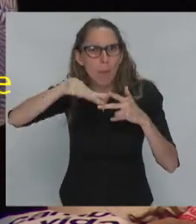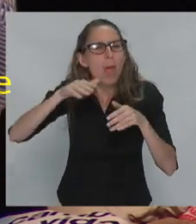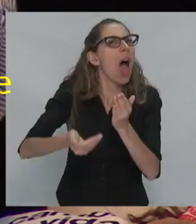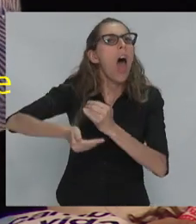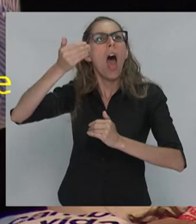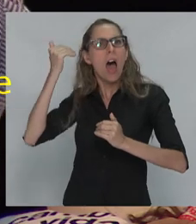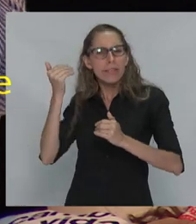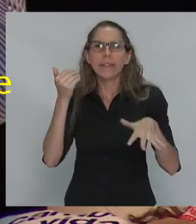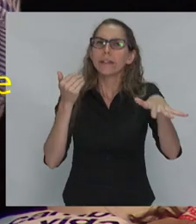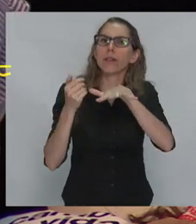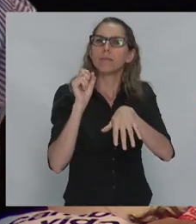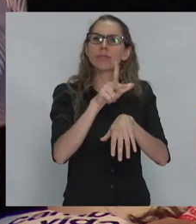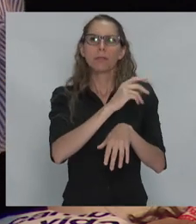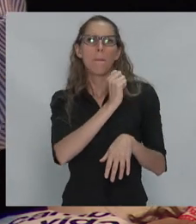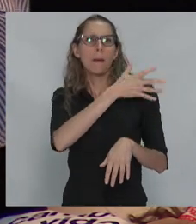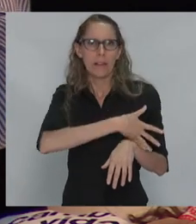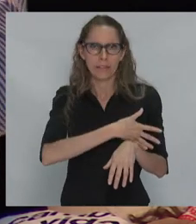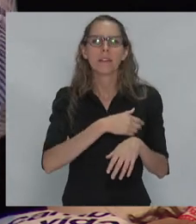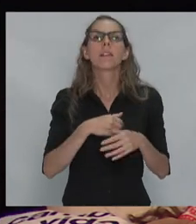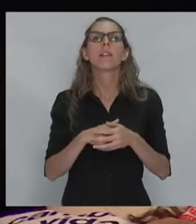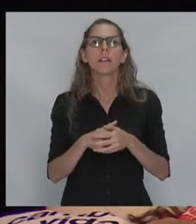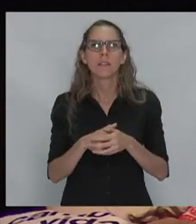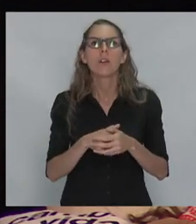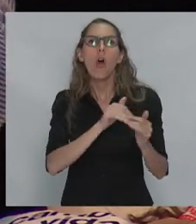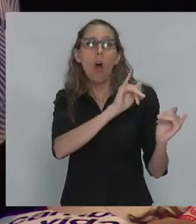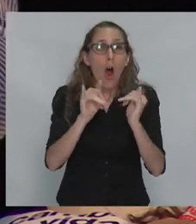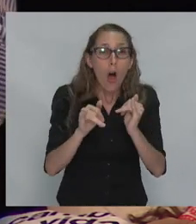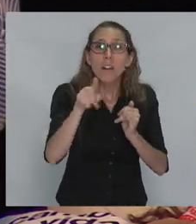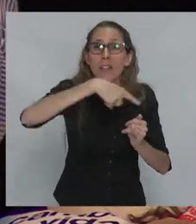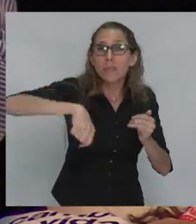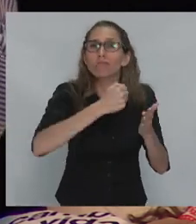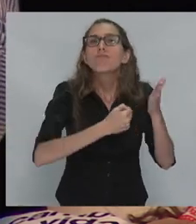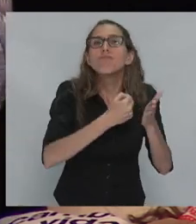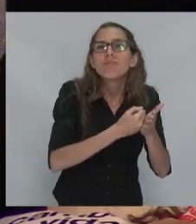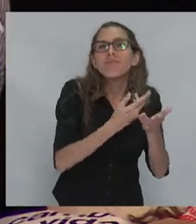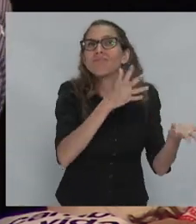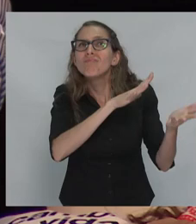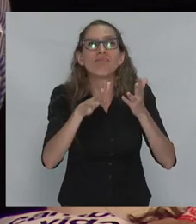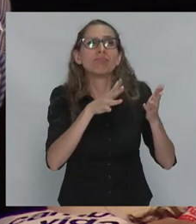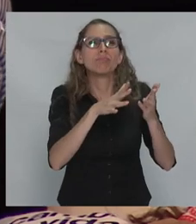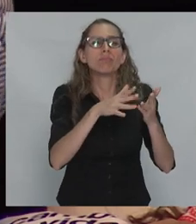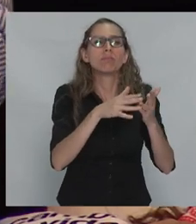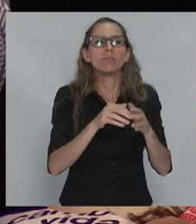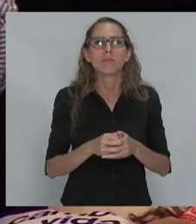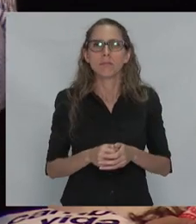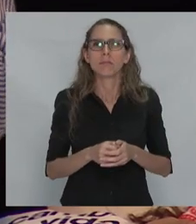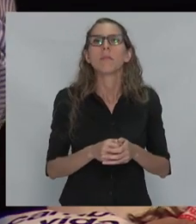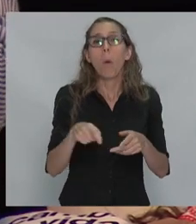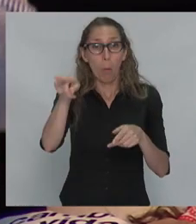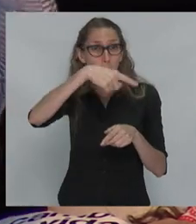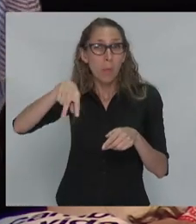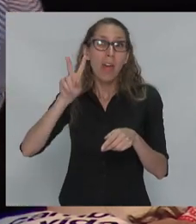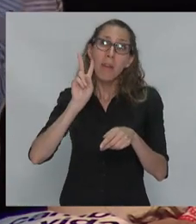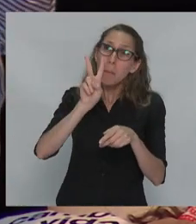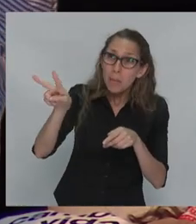les jeunes combattants n'étaient pas plus vieux que ceux que vous avez vus après sur les écrans. Donc la